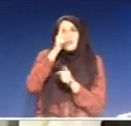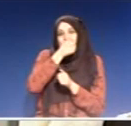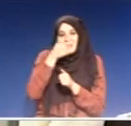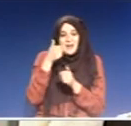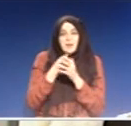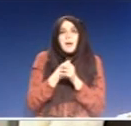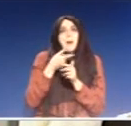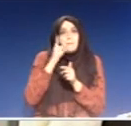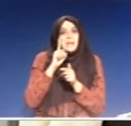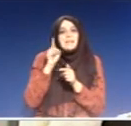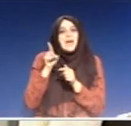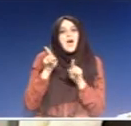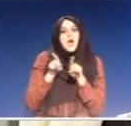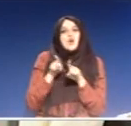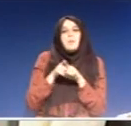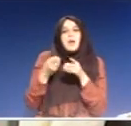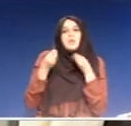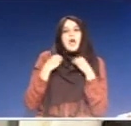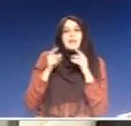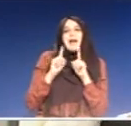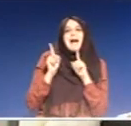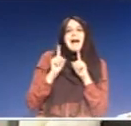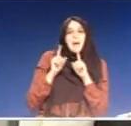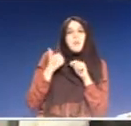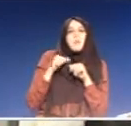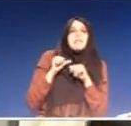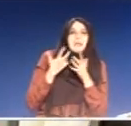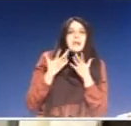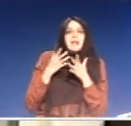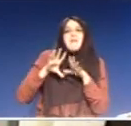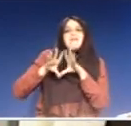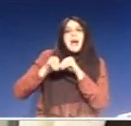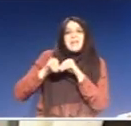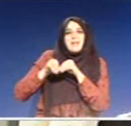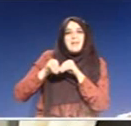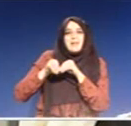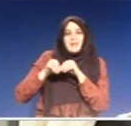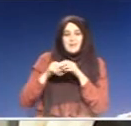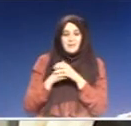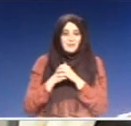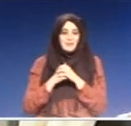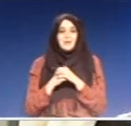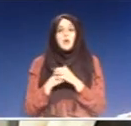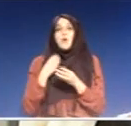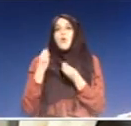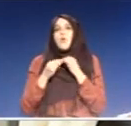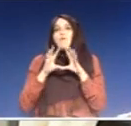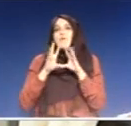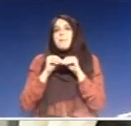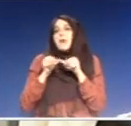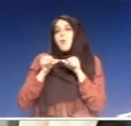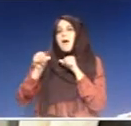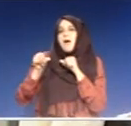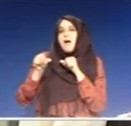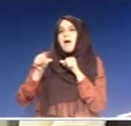ولكن عنده حق، هي شبهة ليس كذلك؟ طيب كتكون قرابة مباشرة أو تكون قرابة غير مباشرة